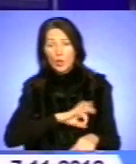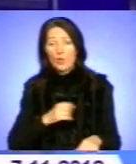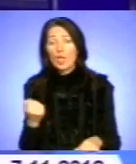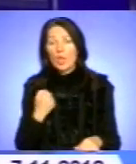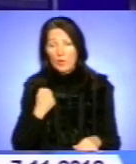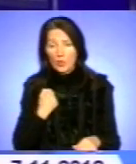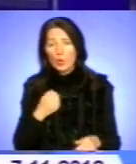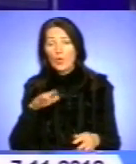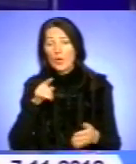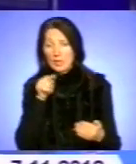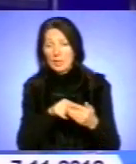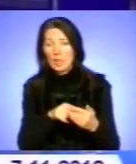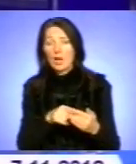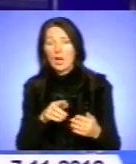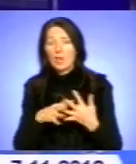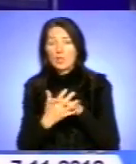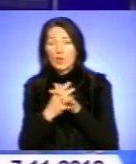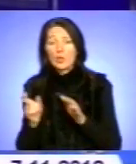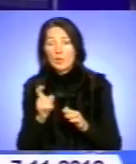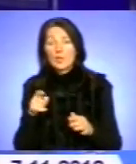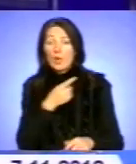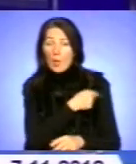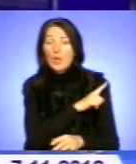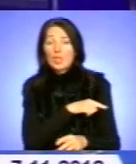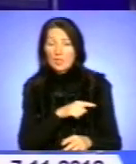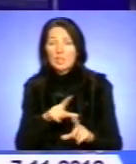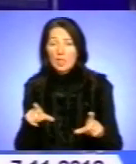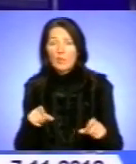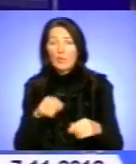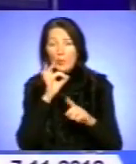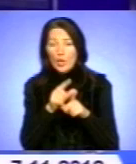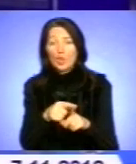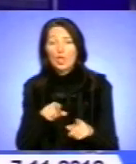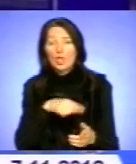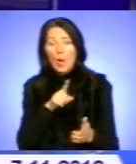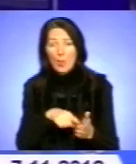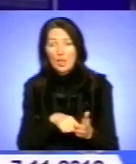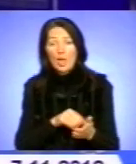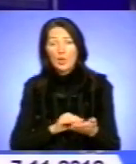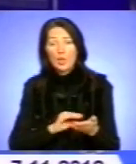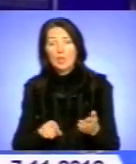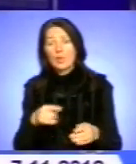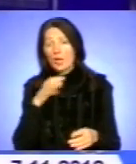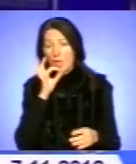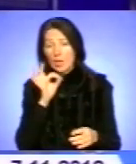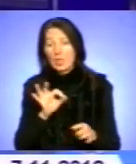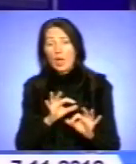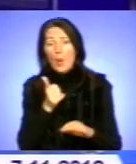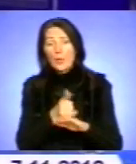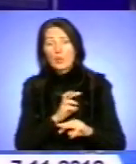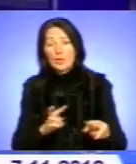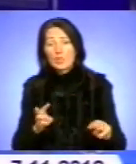сільському господарстві, і в медицині. Відповідаючи на питання журналістів, прем'єр також торкнувся актуальних тем парламентських